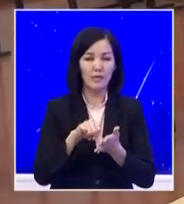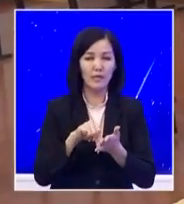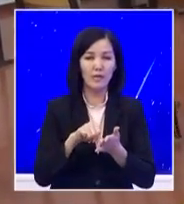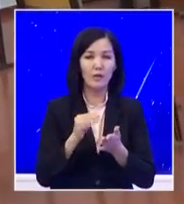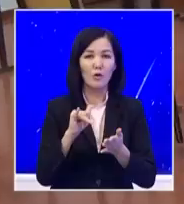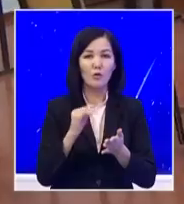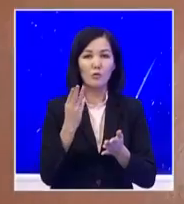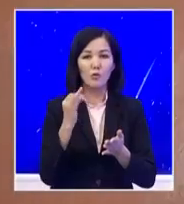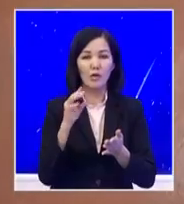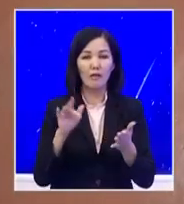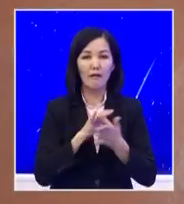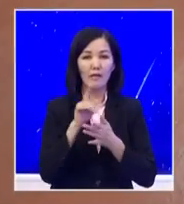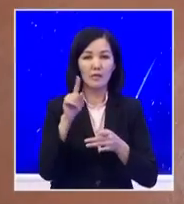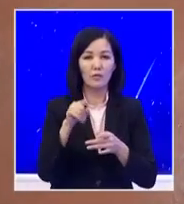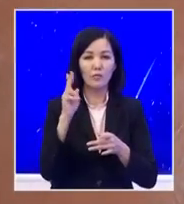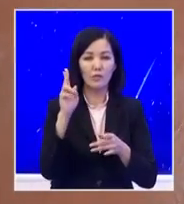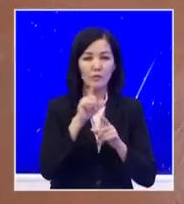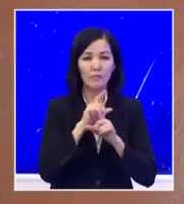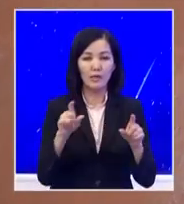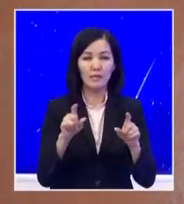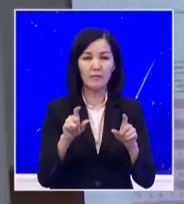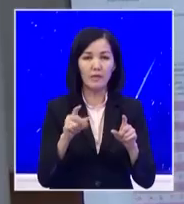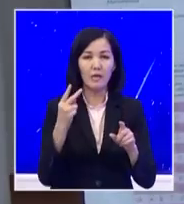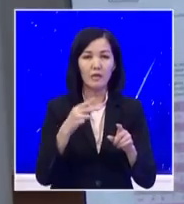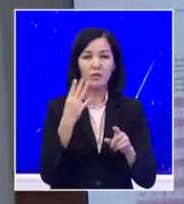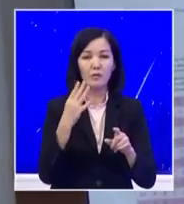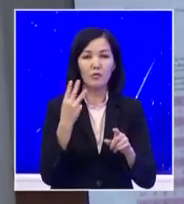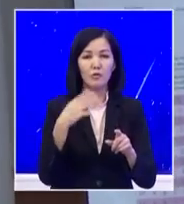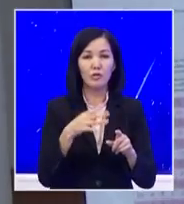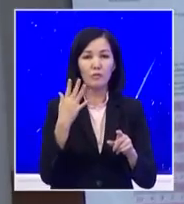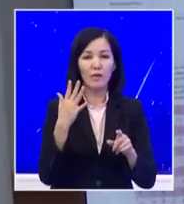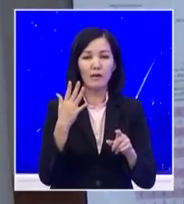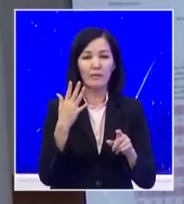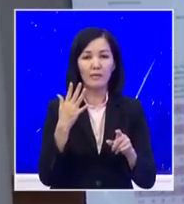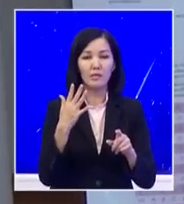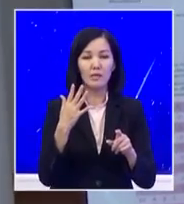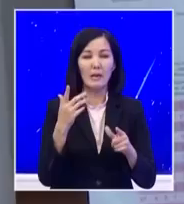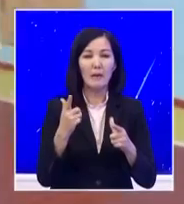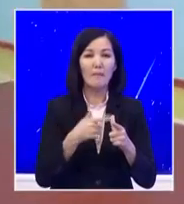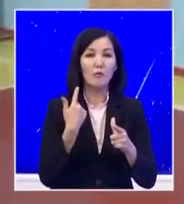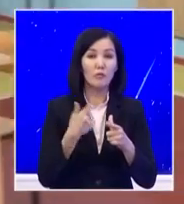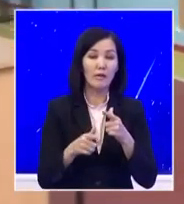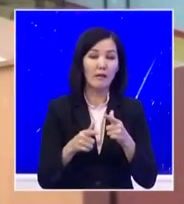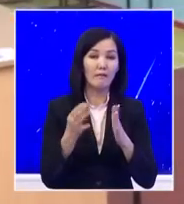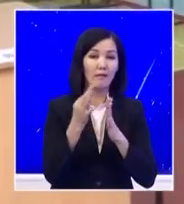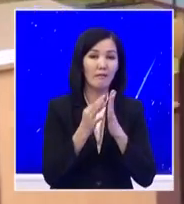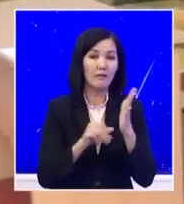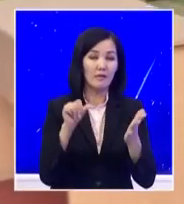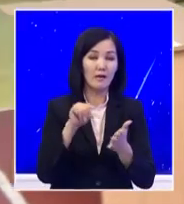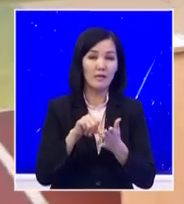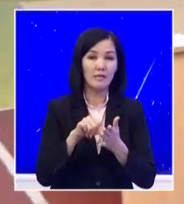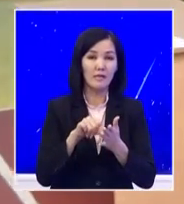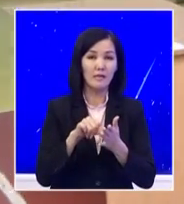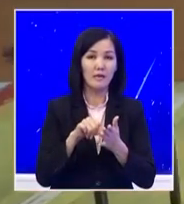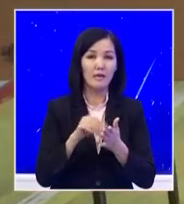Шарал қаласындағы нөмірі 1-ші орта мектепте 24-ші және 27-ші маусым аралығында сынақ тапсырады. 4 лекпен